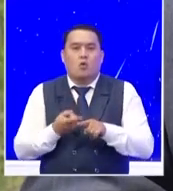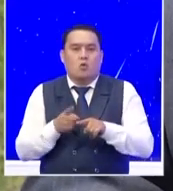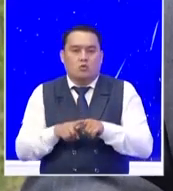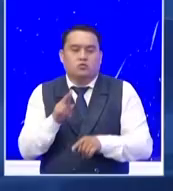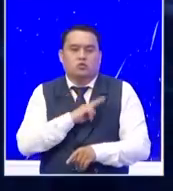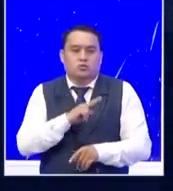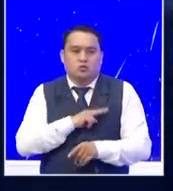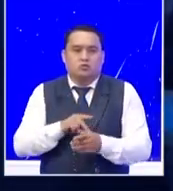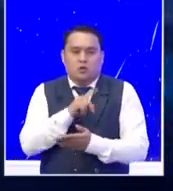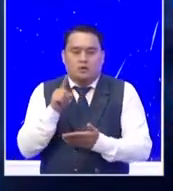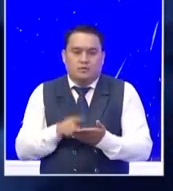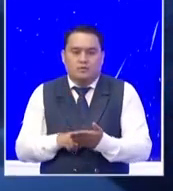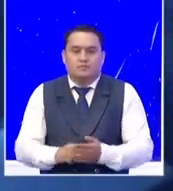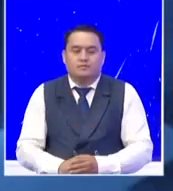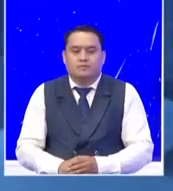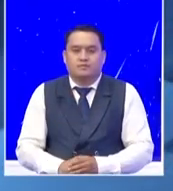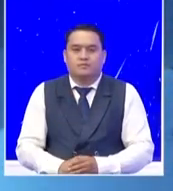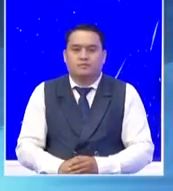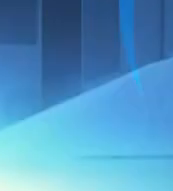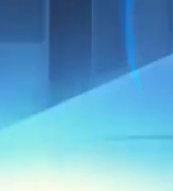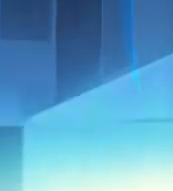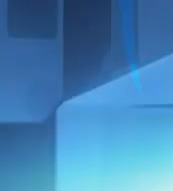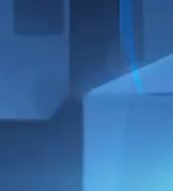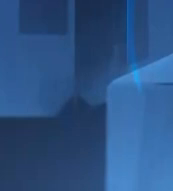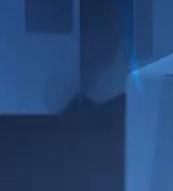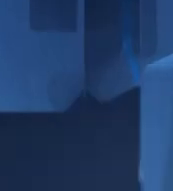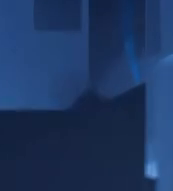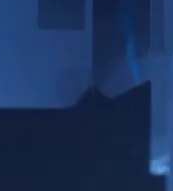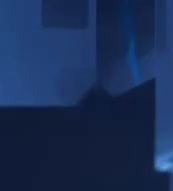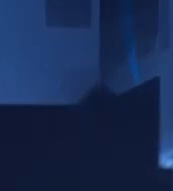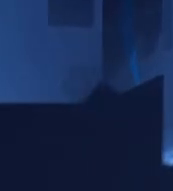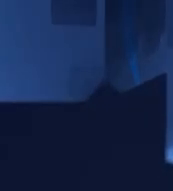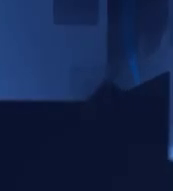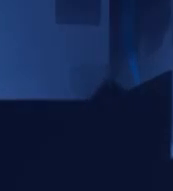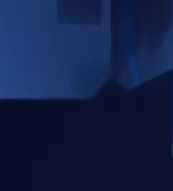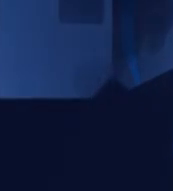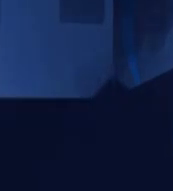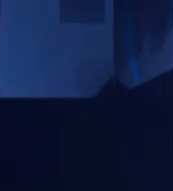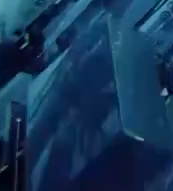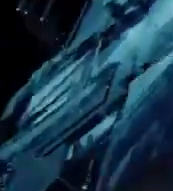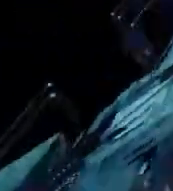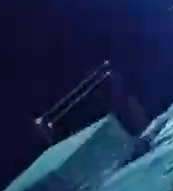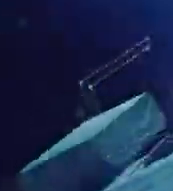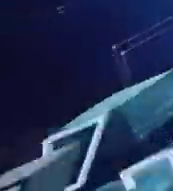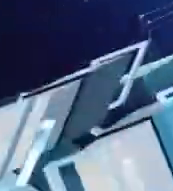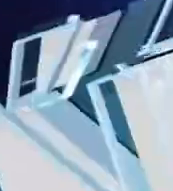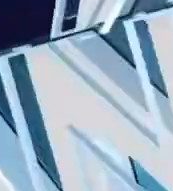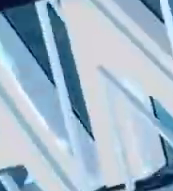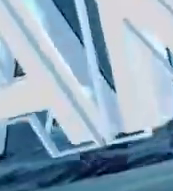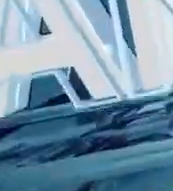қарай жалғастырамыз. Елдана Серікбайқызы, Ғабит Қабдырахманов, Жетісу телеарнасы, Кербұлақ ауданынан.